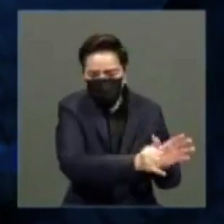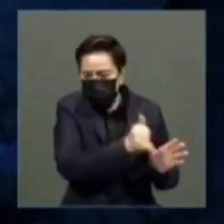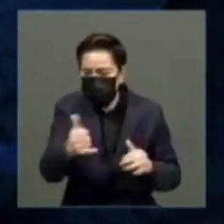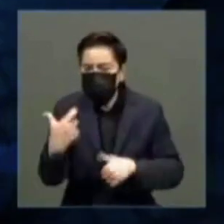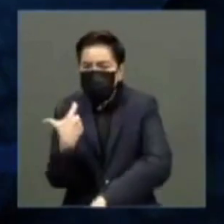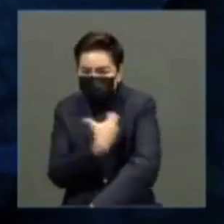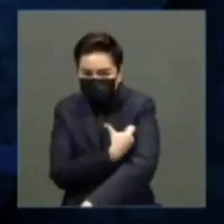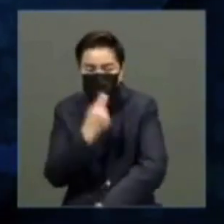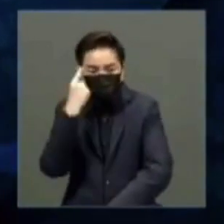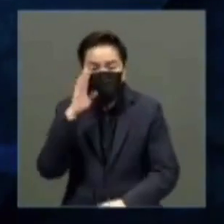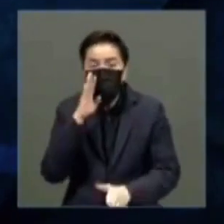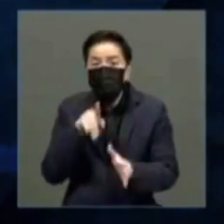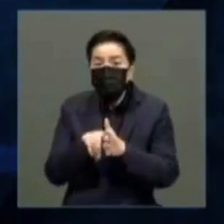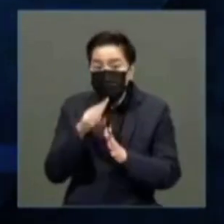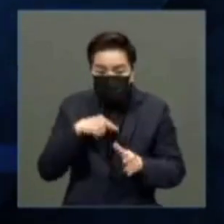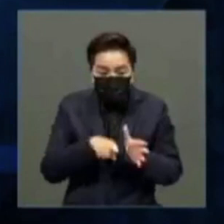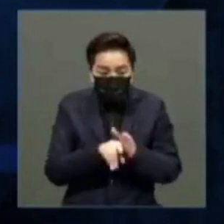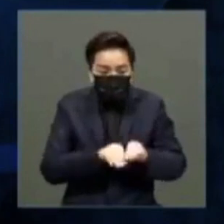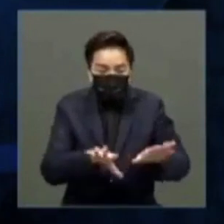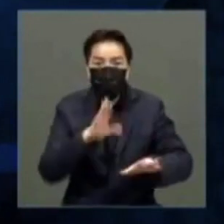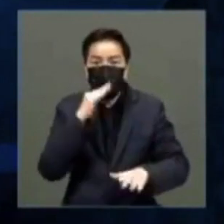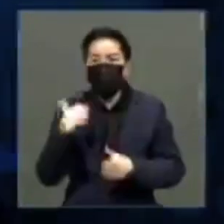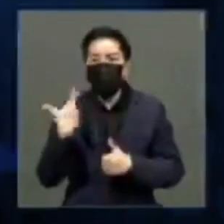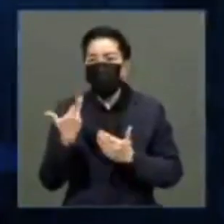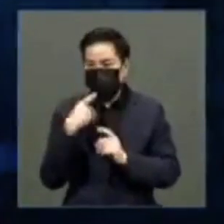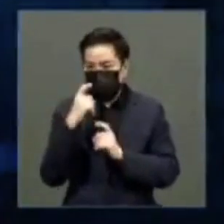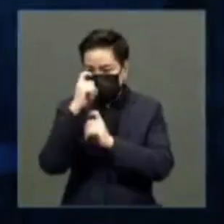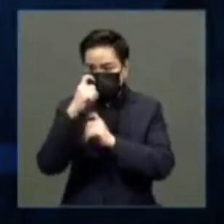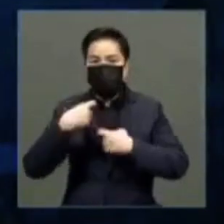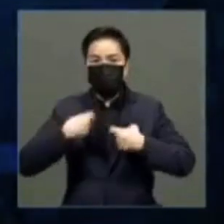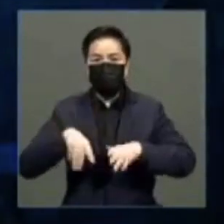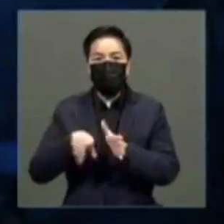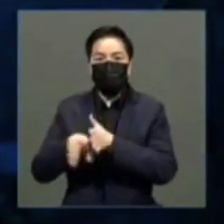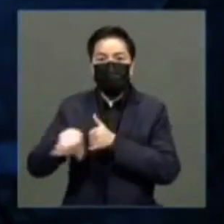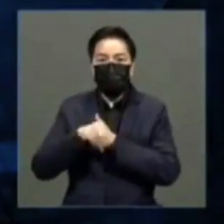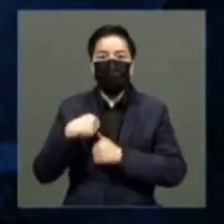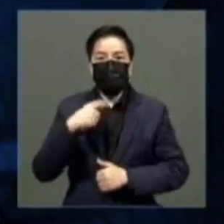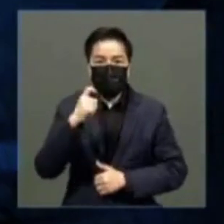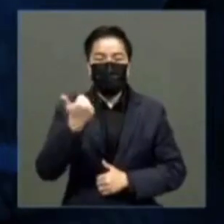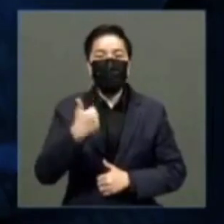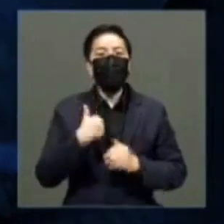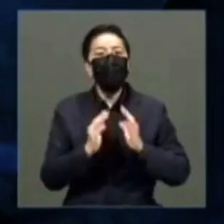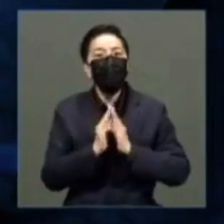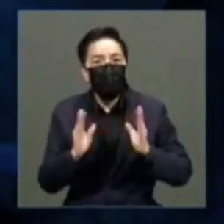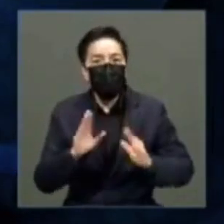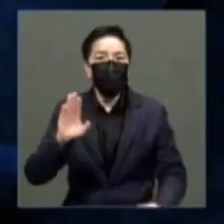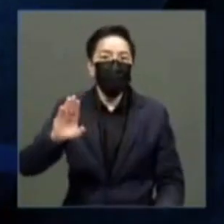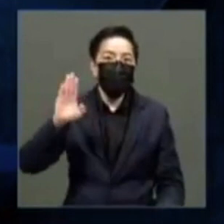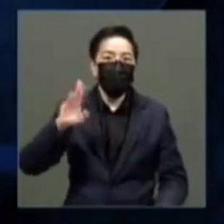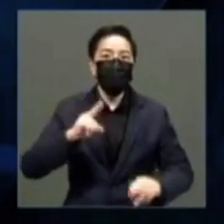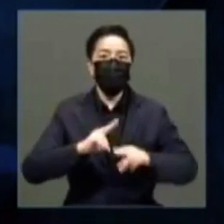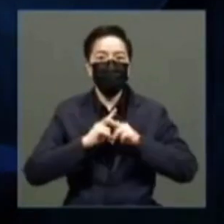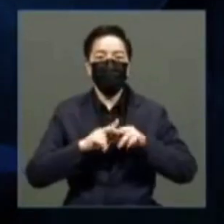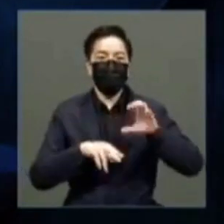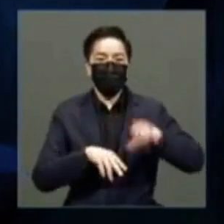ดการติดเชื้อขึ้นท่านไม่ได้รับการฉีดวัคซีนท่านจะกลายเป็นผู้เสี่ยงค่ะตอนนี้ก็ต้องขอบคุณหน่วยงานเอกชนนะคะมีหลายหน่ว